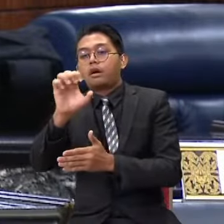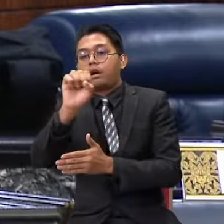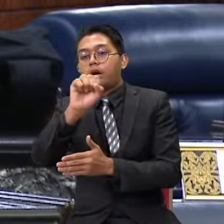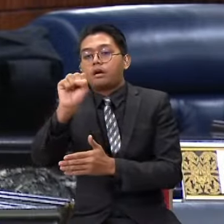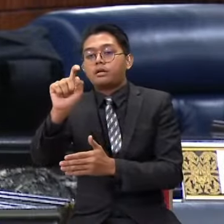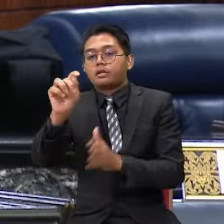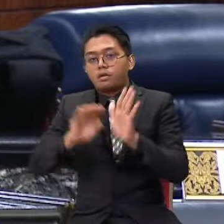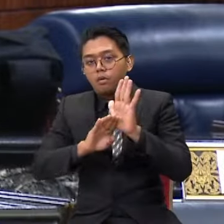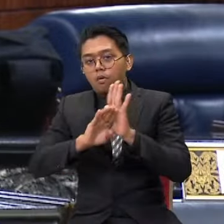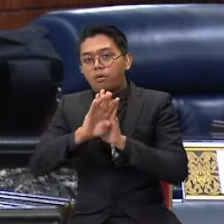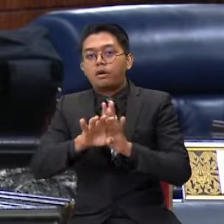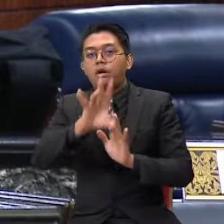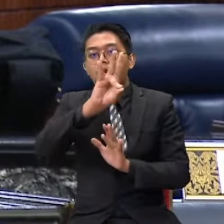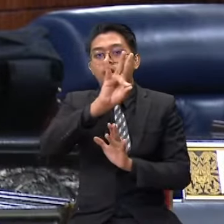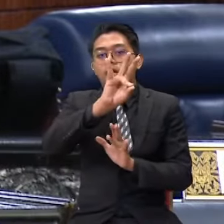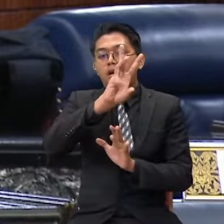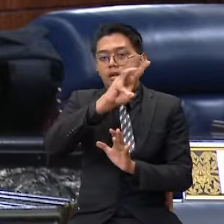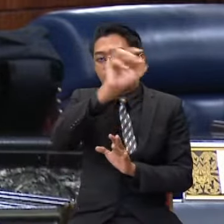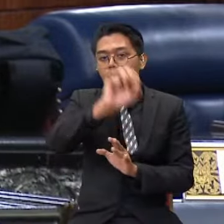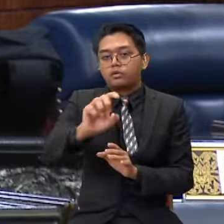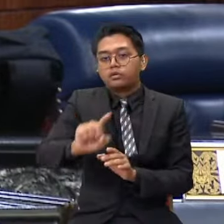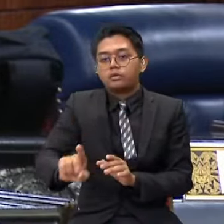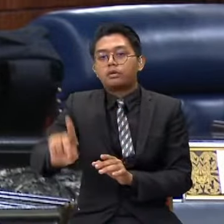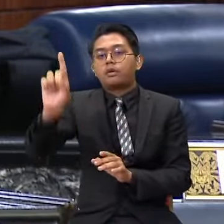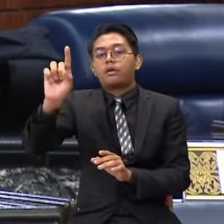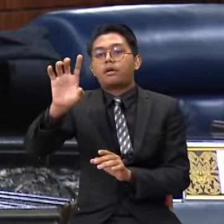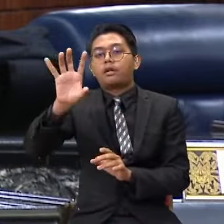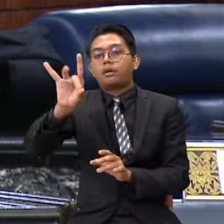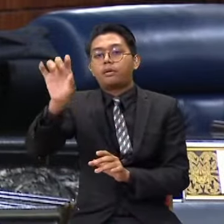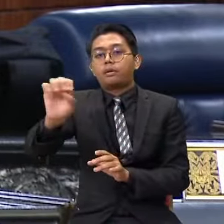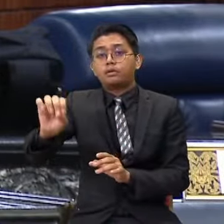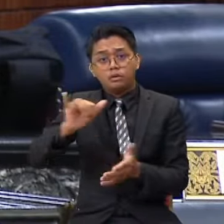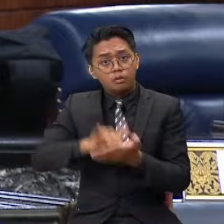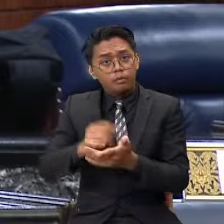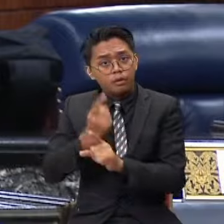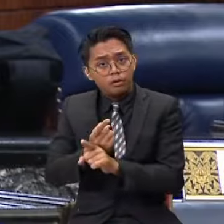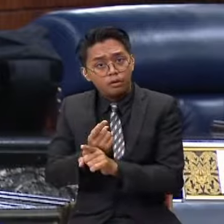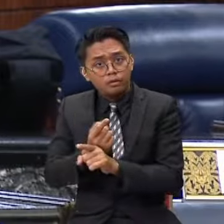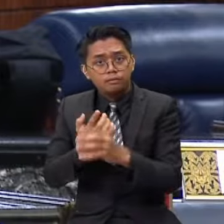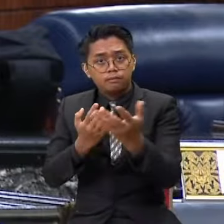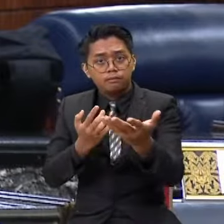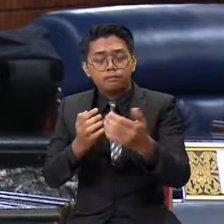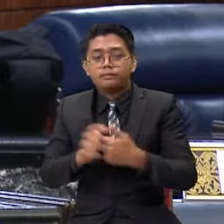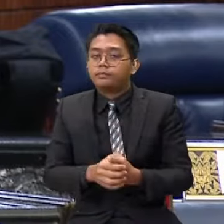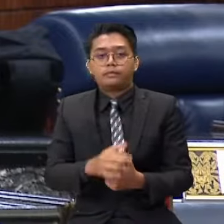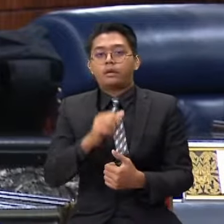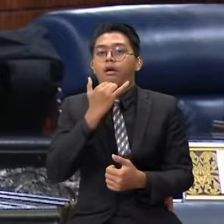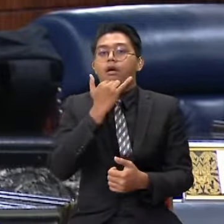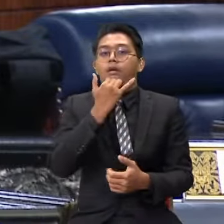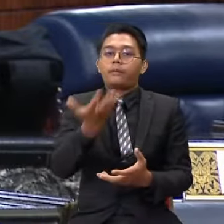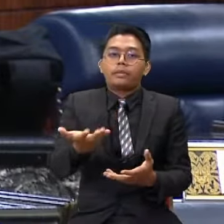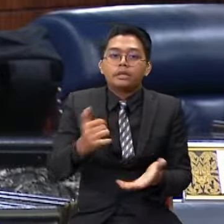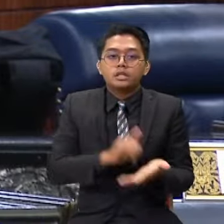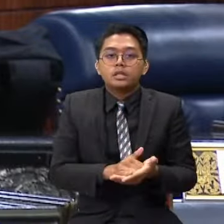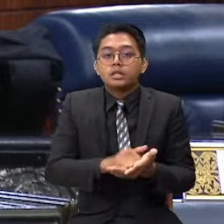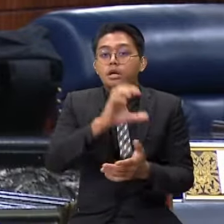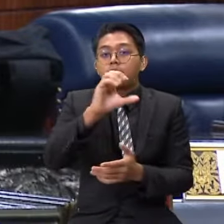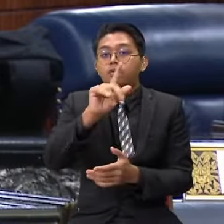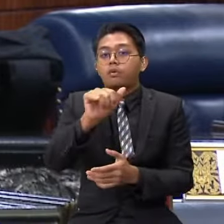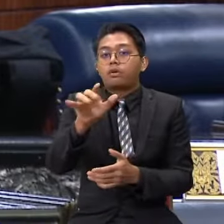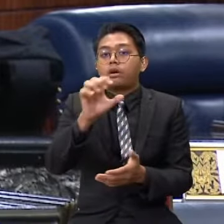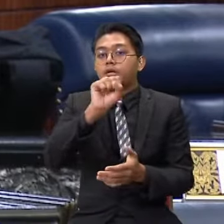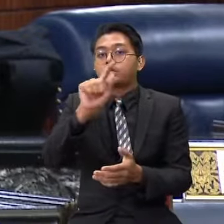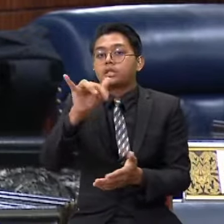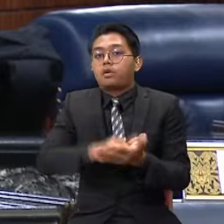hingga 8% rakyat hidup susah Adakah itu betul Cukai dengar dengar Cukai sst itu naik 2%